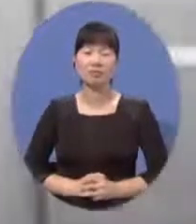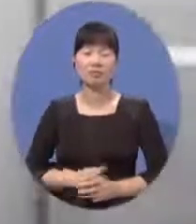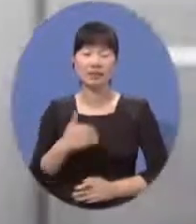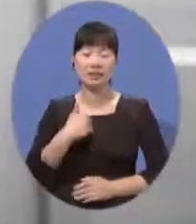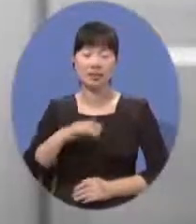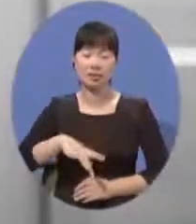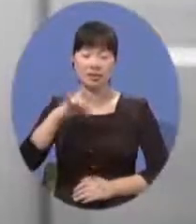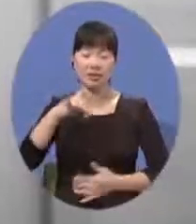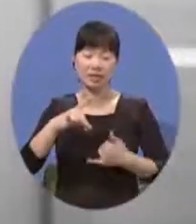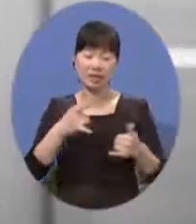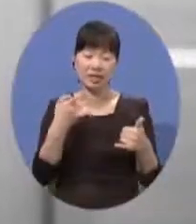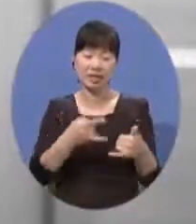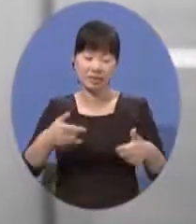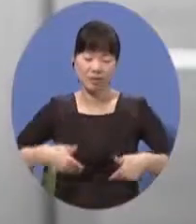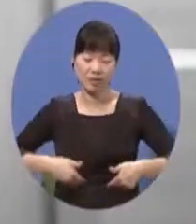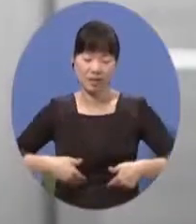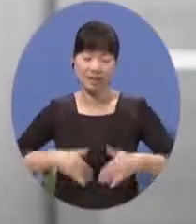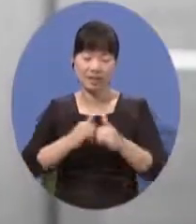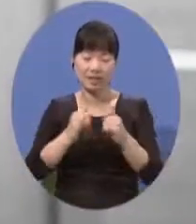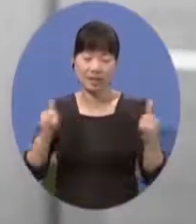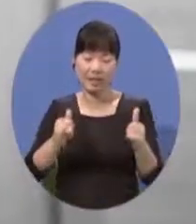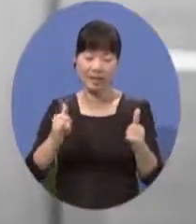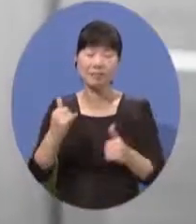내가 아이에게 필요한 사람이 되는 것,